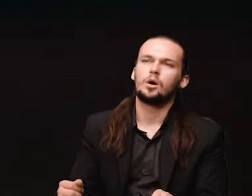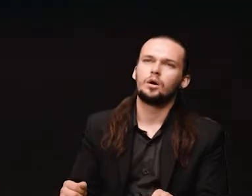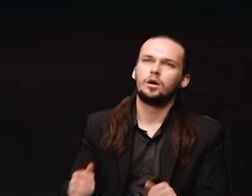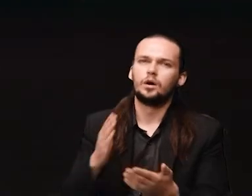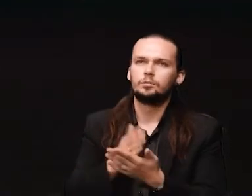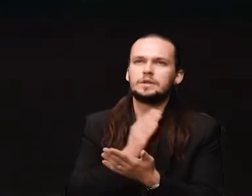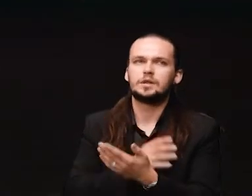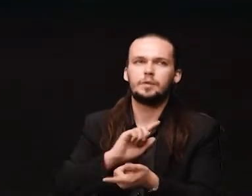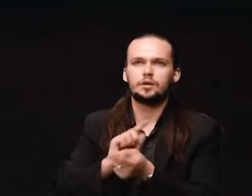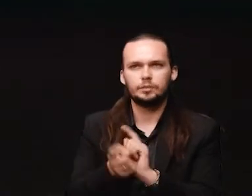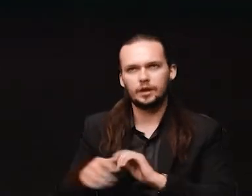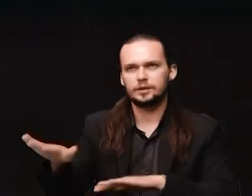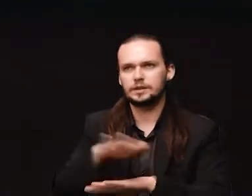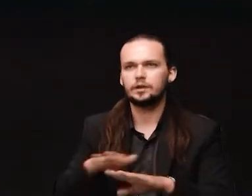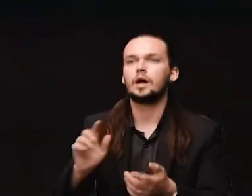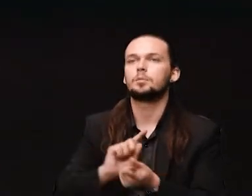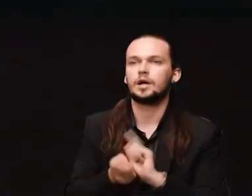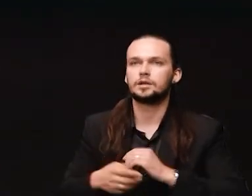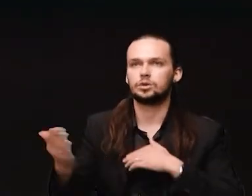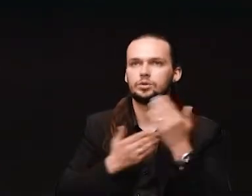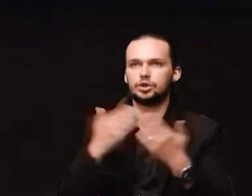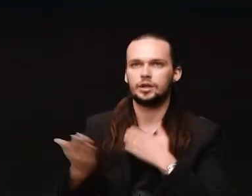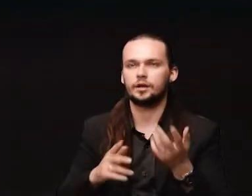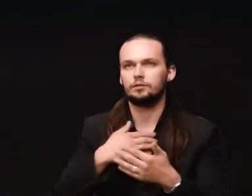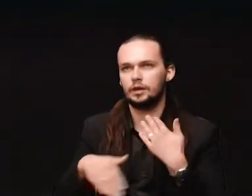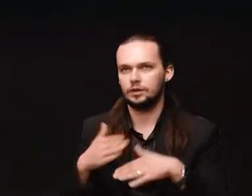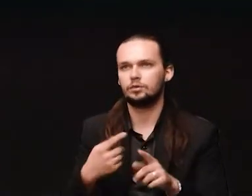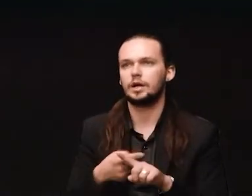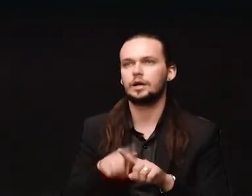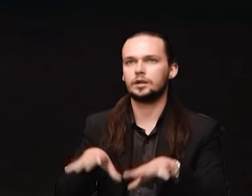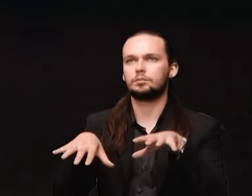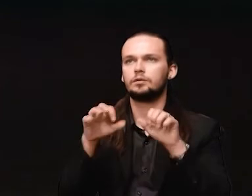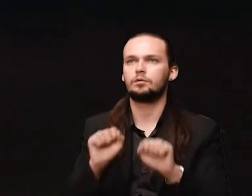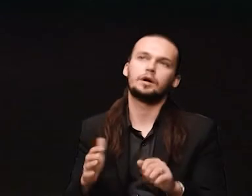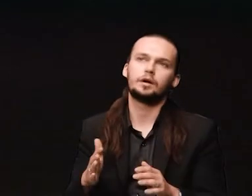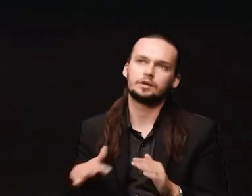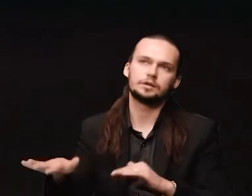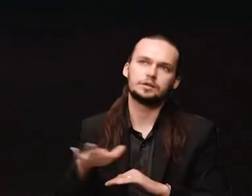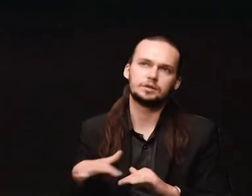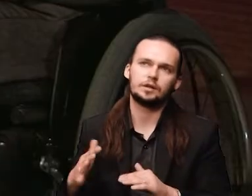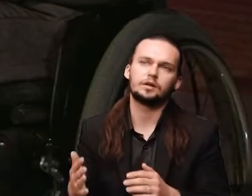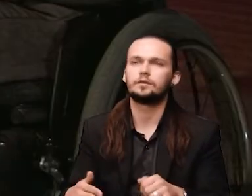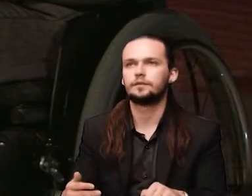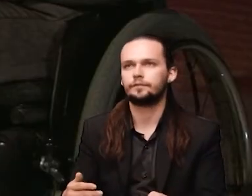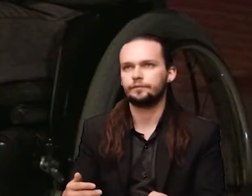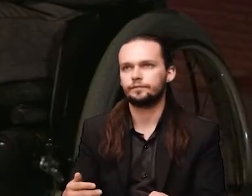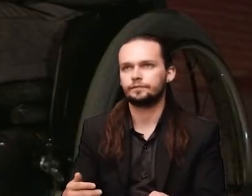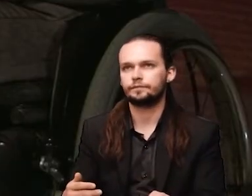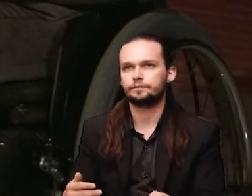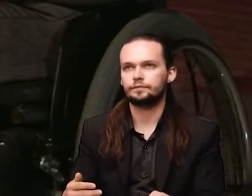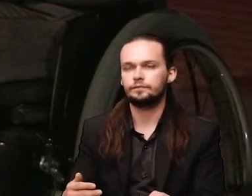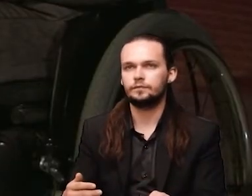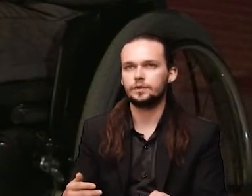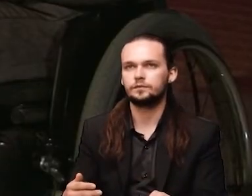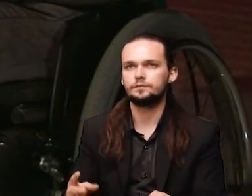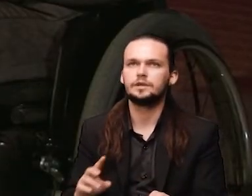потихонечку меняется среда, меняются условия, меняются отношения, и сами инвалиды меняются. И вот эта правовая сторона у нас пока тоже зависает, тем не менее, это